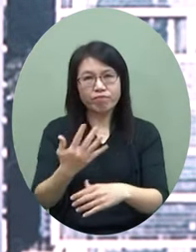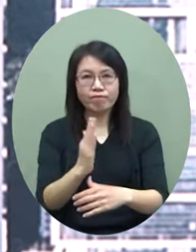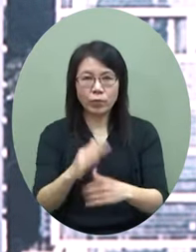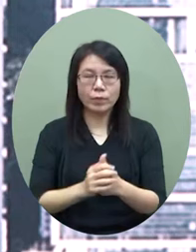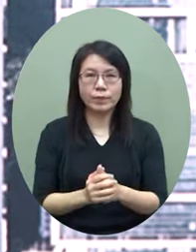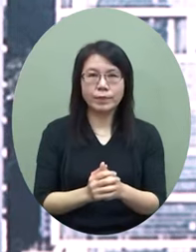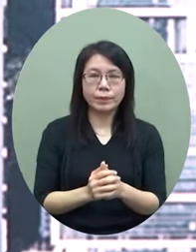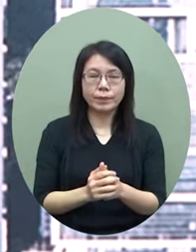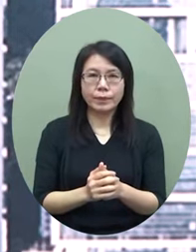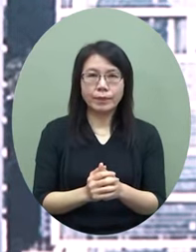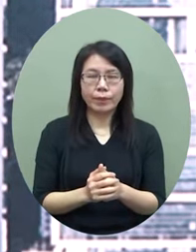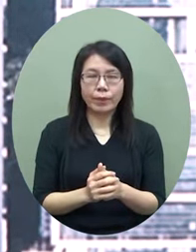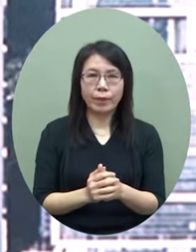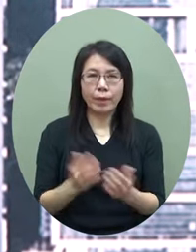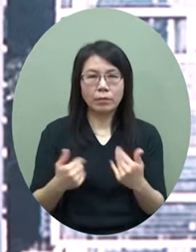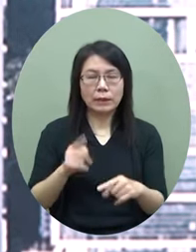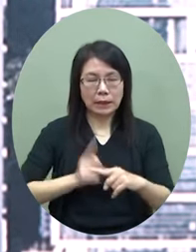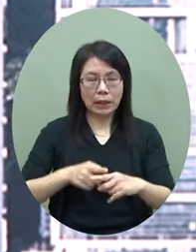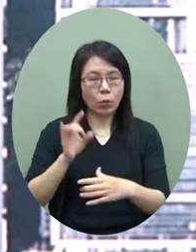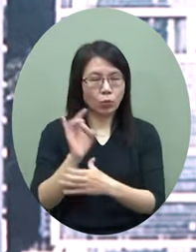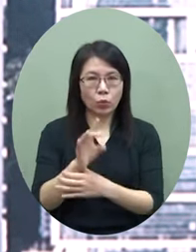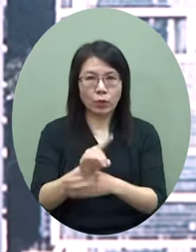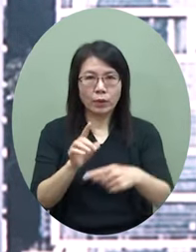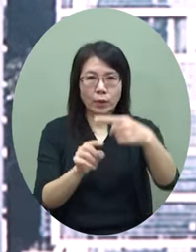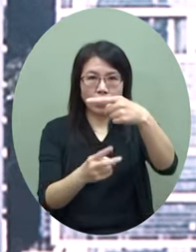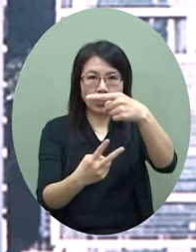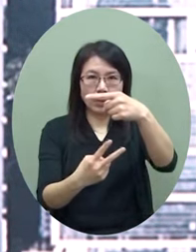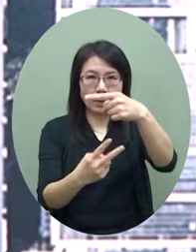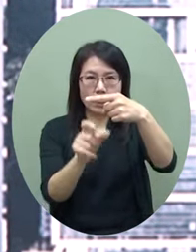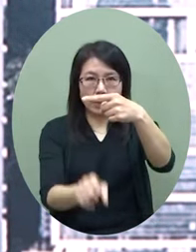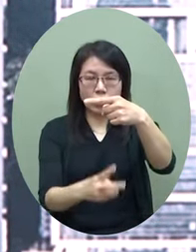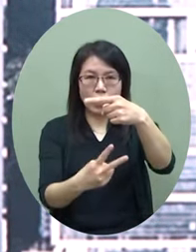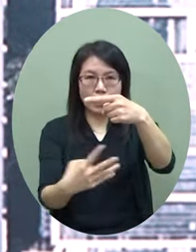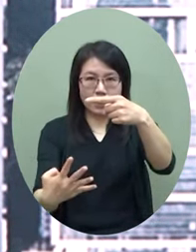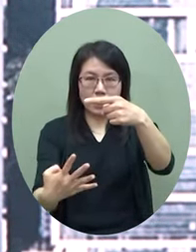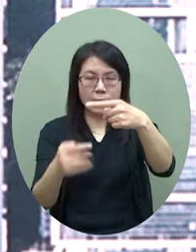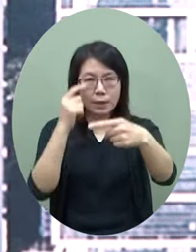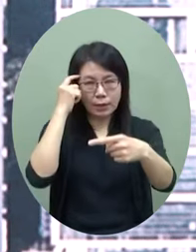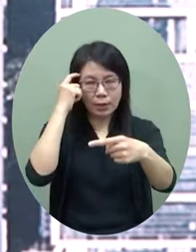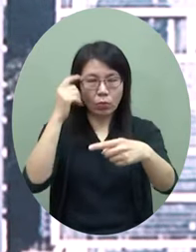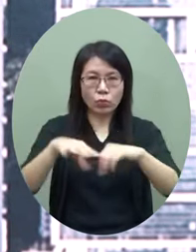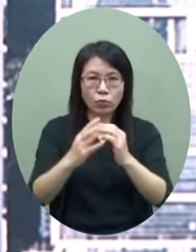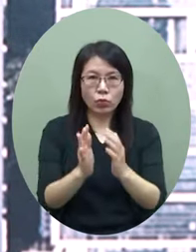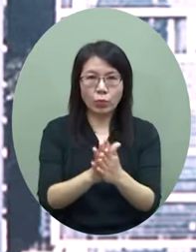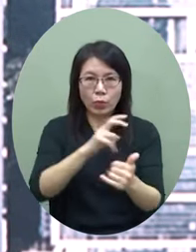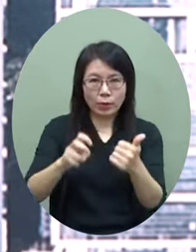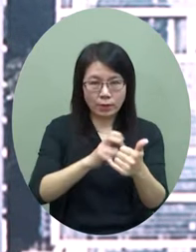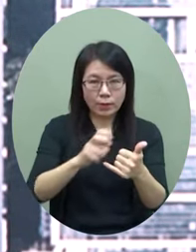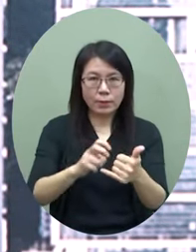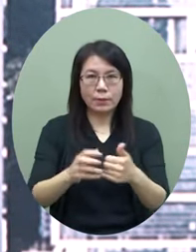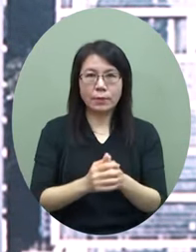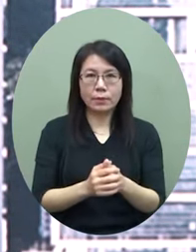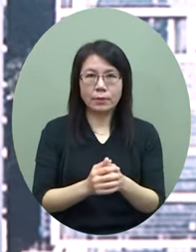其實上是我們更加早的我們在1月24日當我們知道所有檢測的